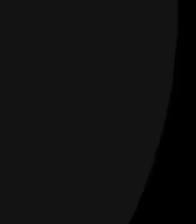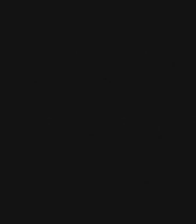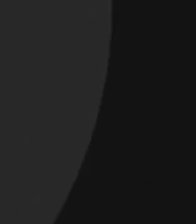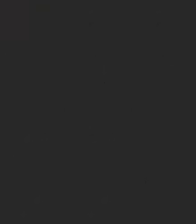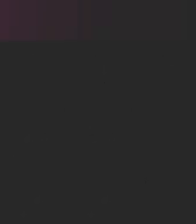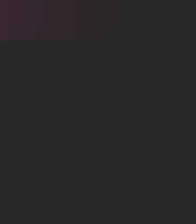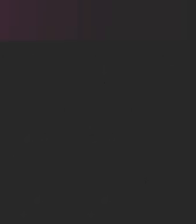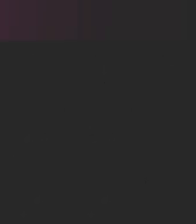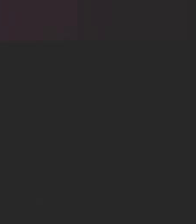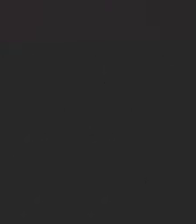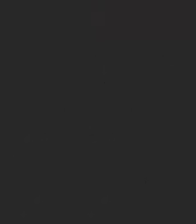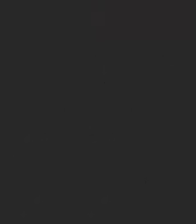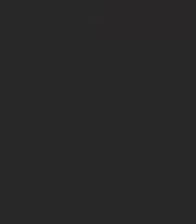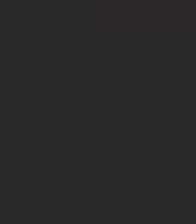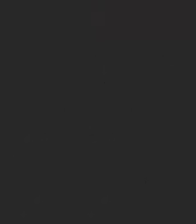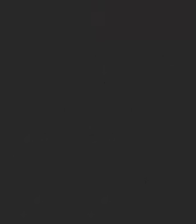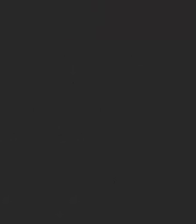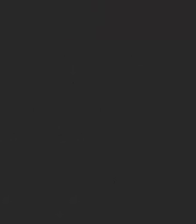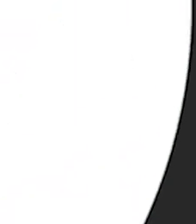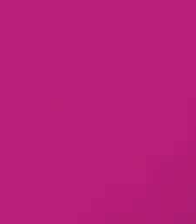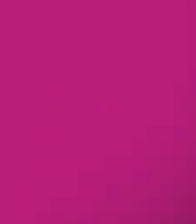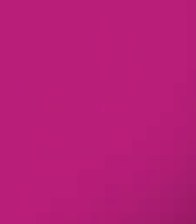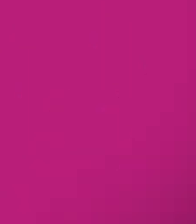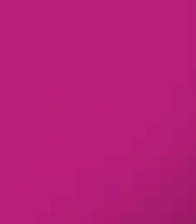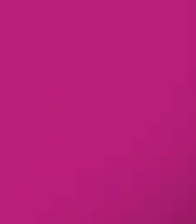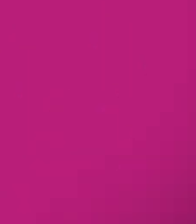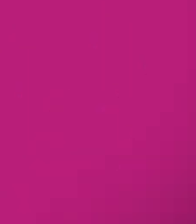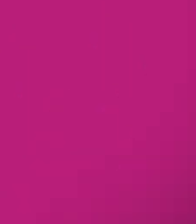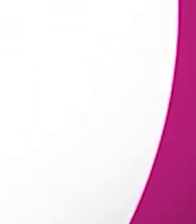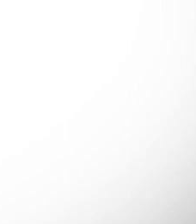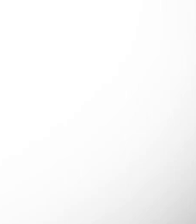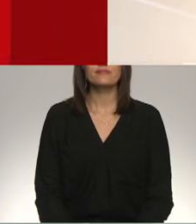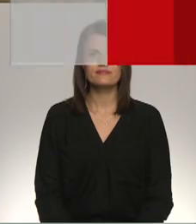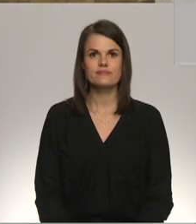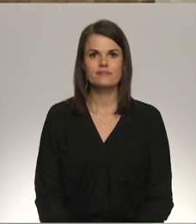Re! Viss ēters ir te!